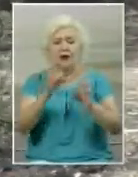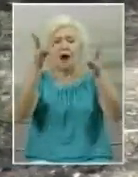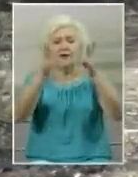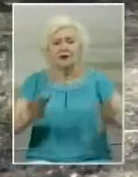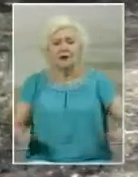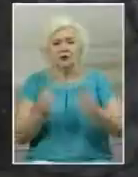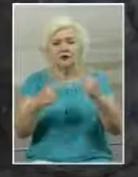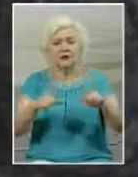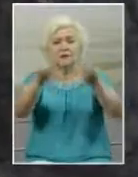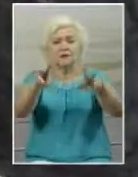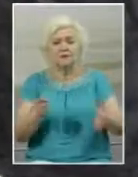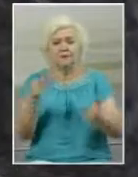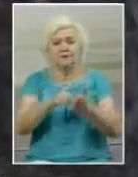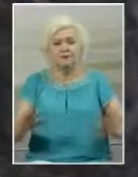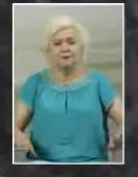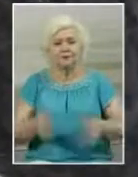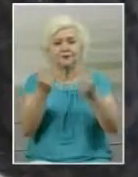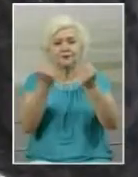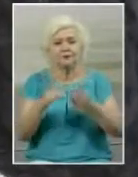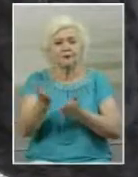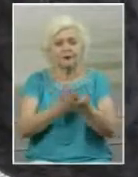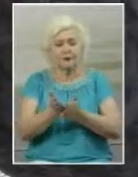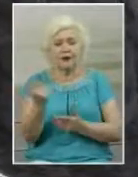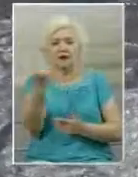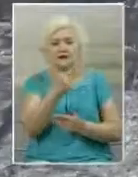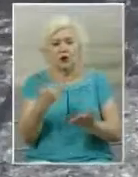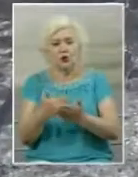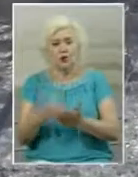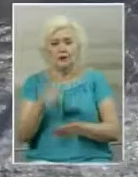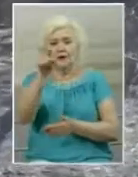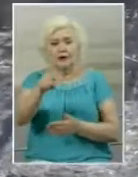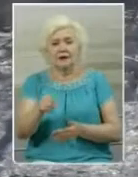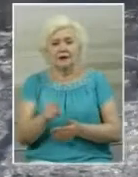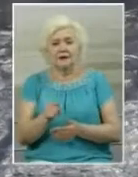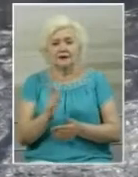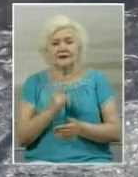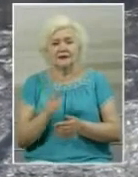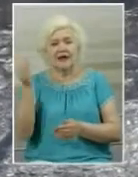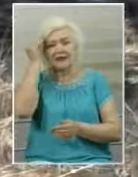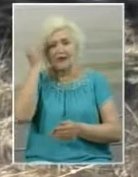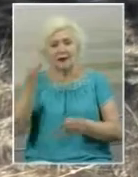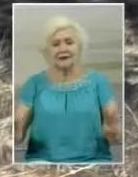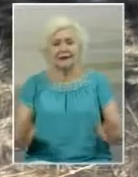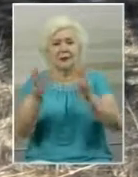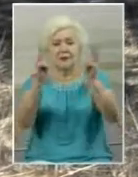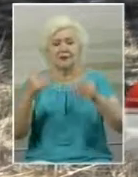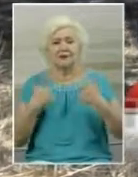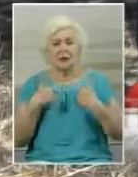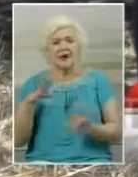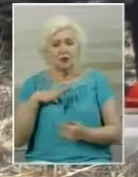загону спецпризначення рятувальної служби. За однією з версій, це навмисний підпал. Ми були на